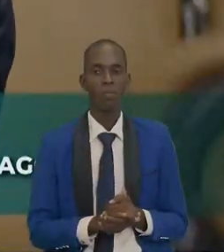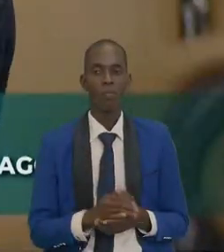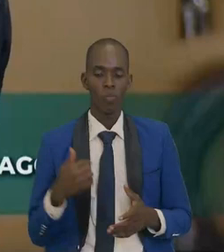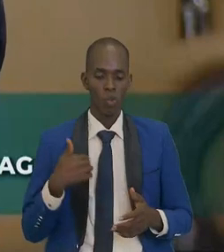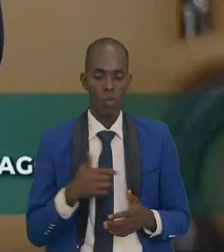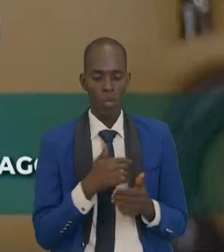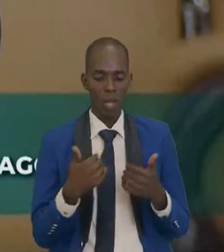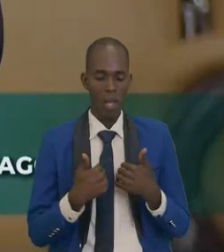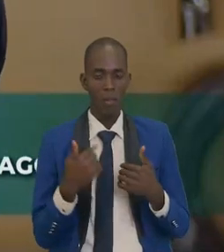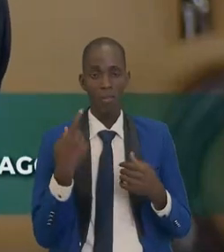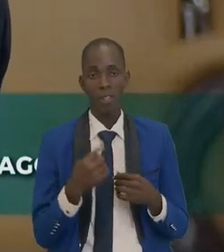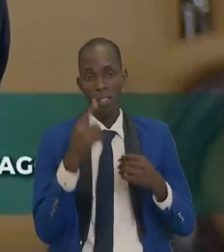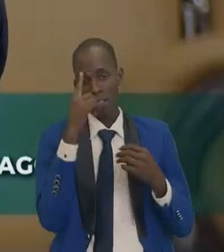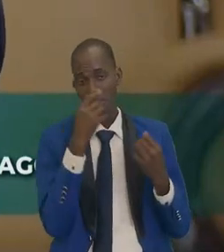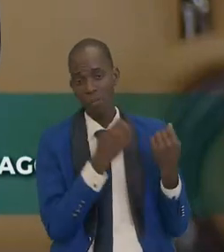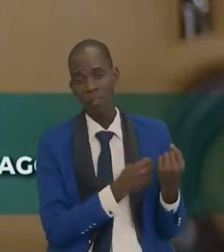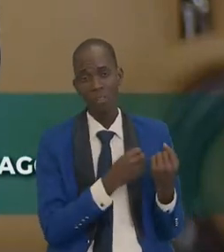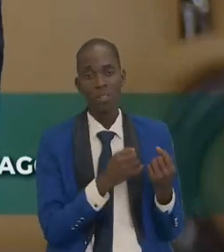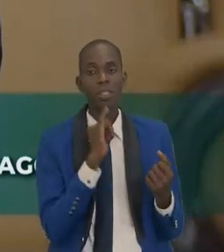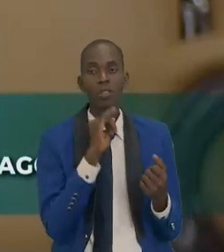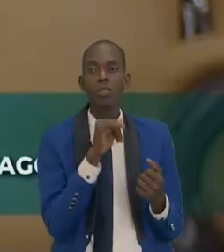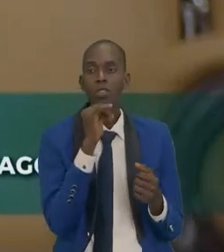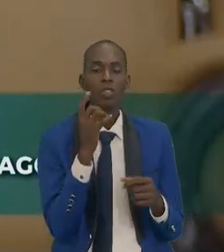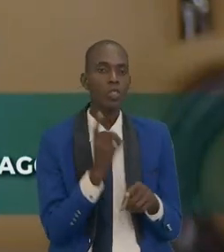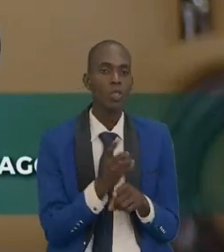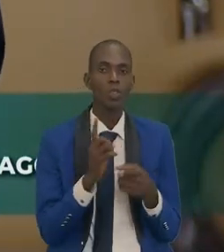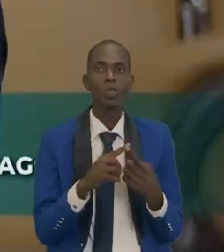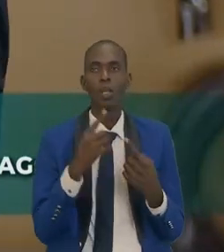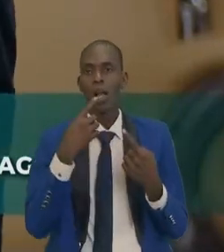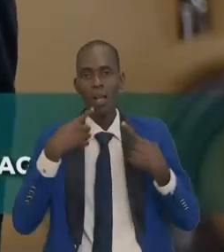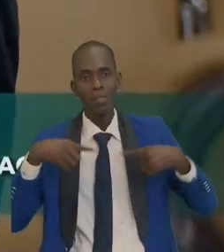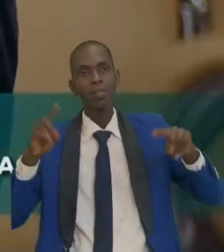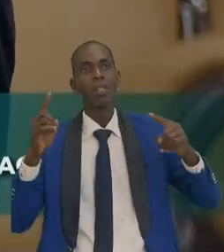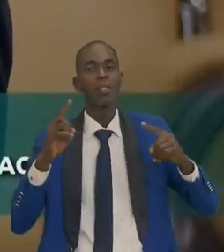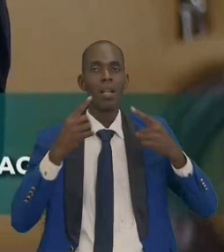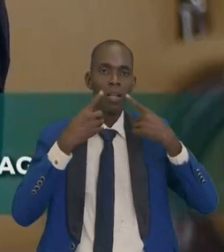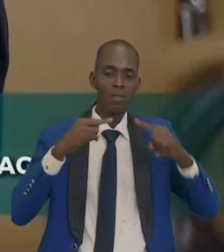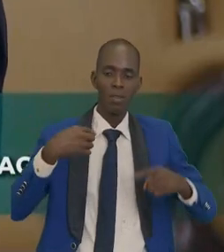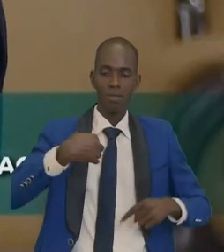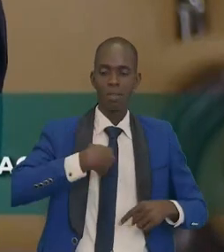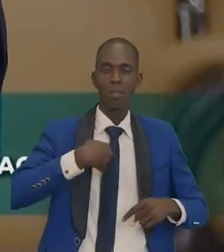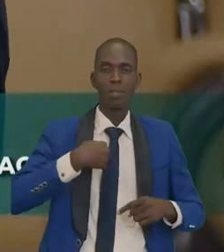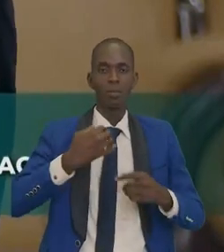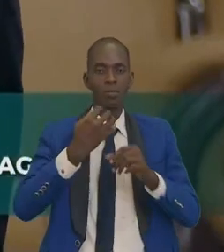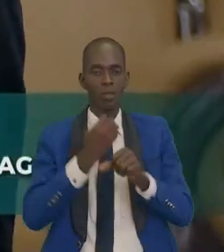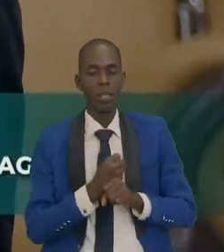Nous avons la foi. Ce n'est pas seulement pour témoigner. Oh, j'ai la foi.